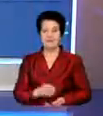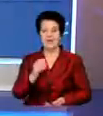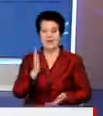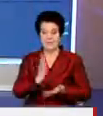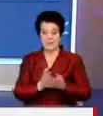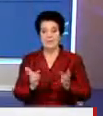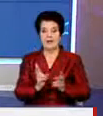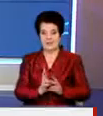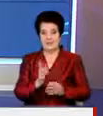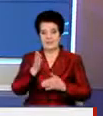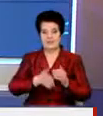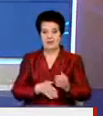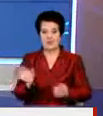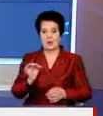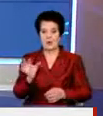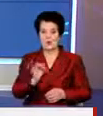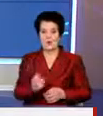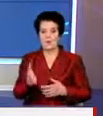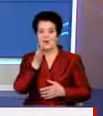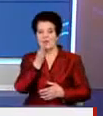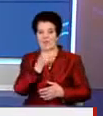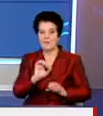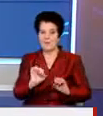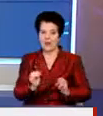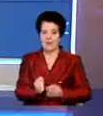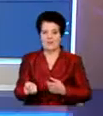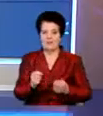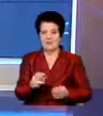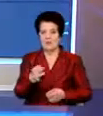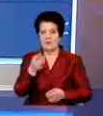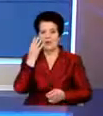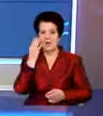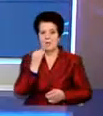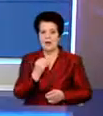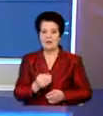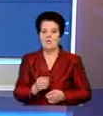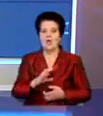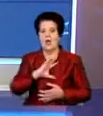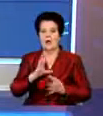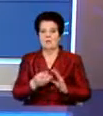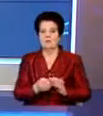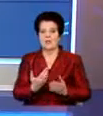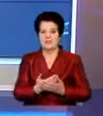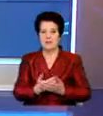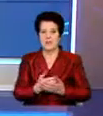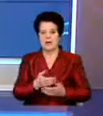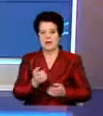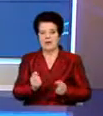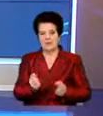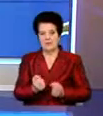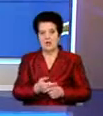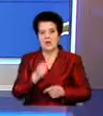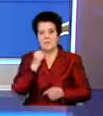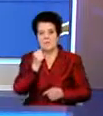Bine v-am găsit! Sfârșitul lunii octombrie aduce o vreme din ce în ce mai rece în Republica Moldova, cu valori termice din ce în ce mai scăzute. Mâine